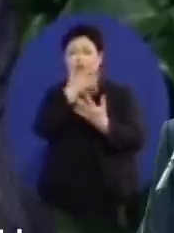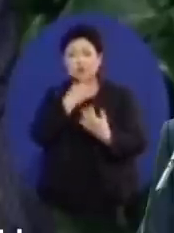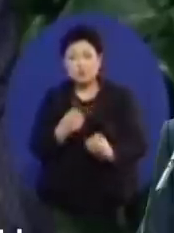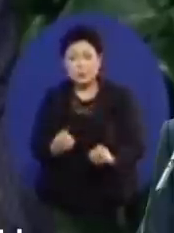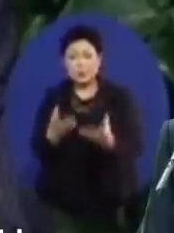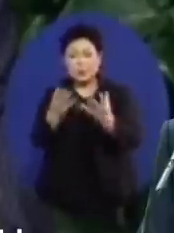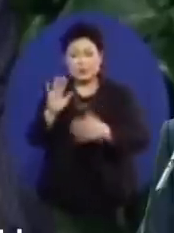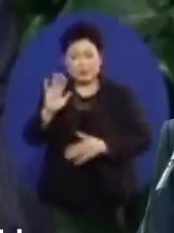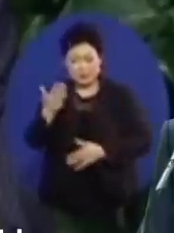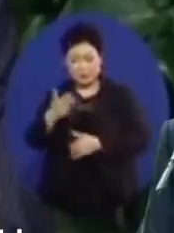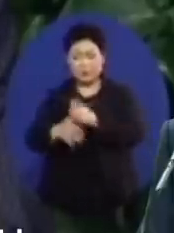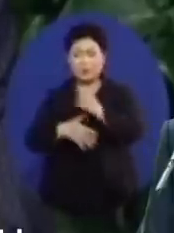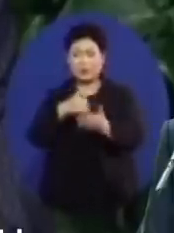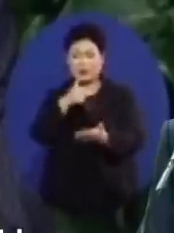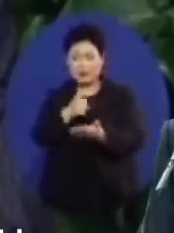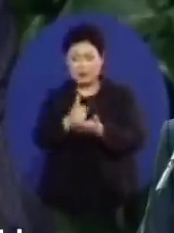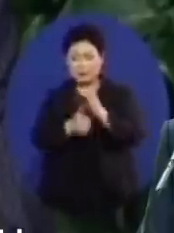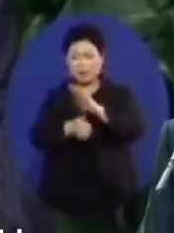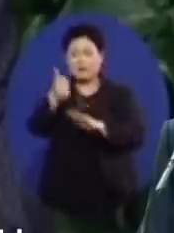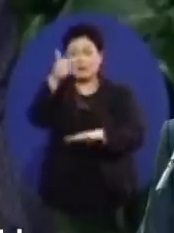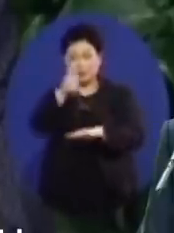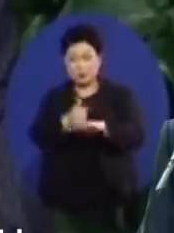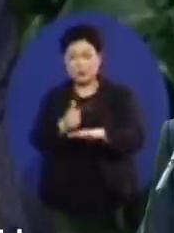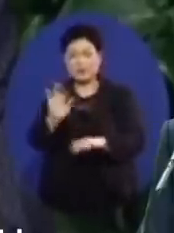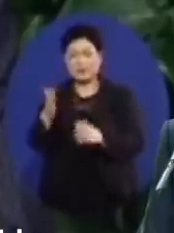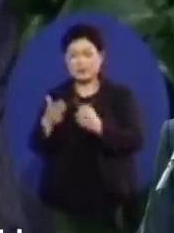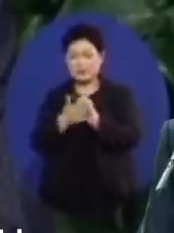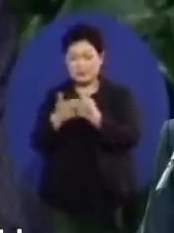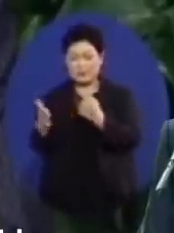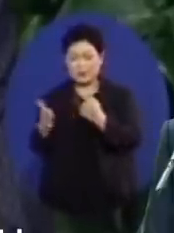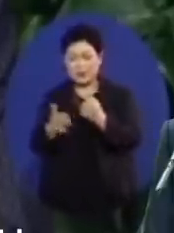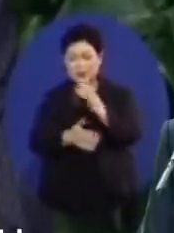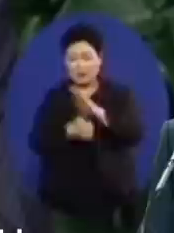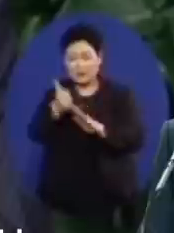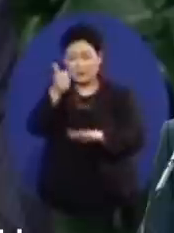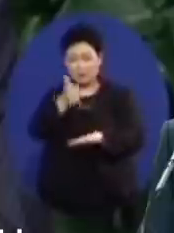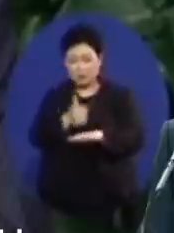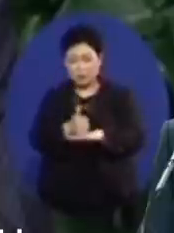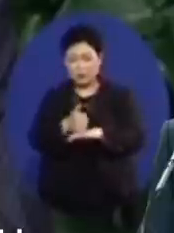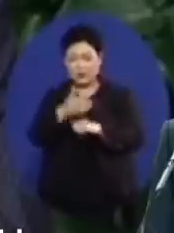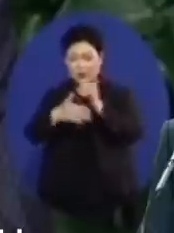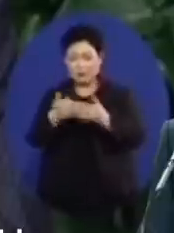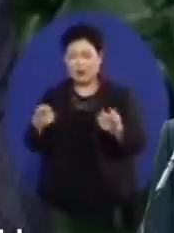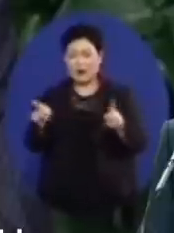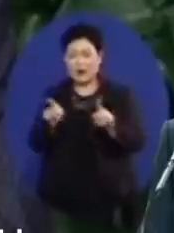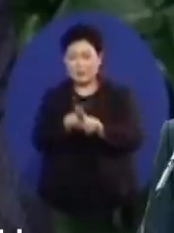축복이시고 하나님은 성공이신데 성공이신 하나님과 같이